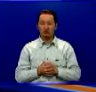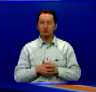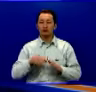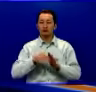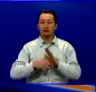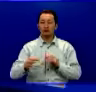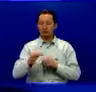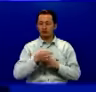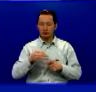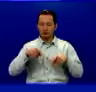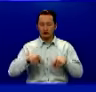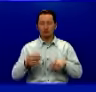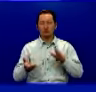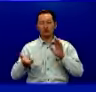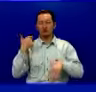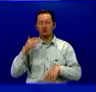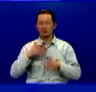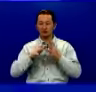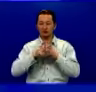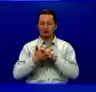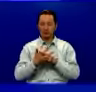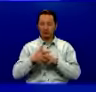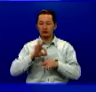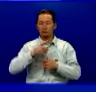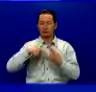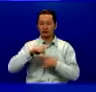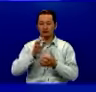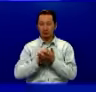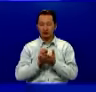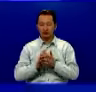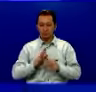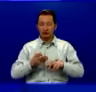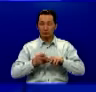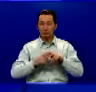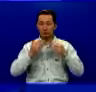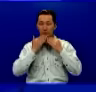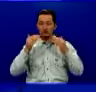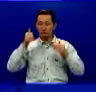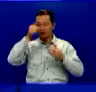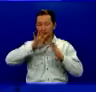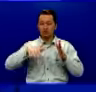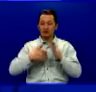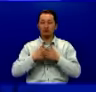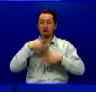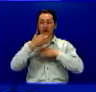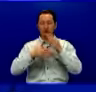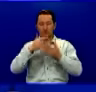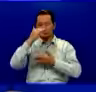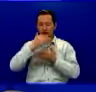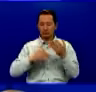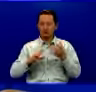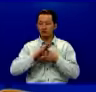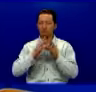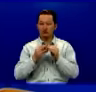облысымыз бұрынғы кезде тек ауыл шаруашылығымен айналысса, соңғы жылдарғы индустриялды-инновациялық даму